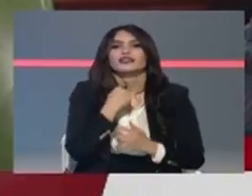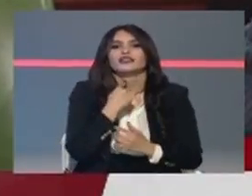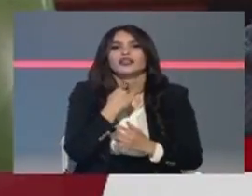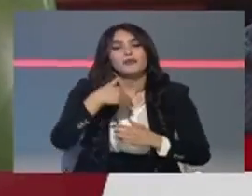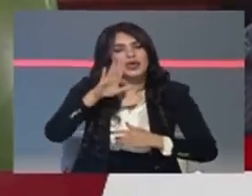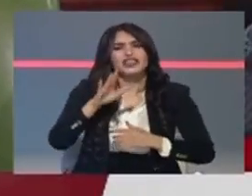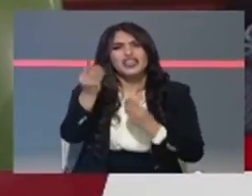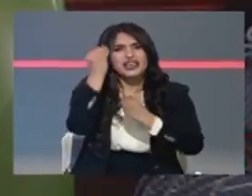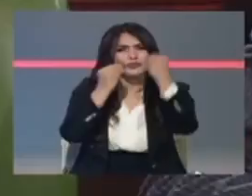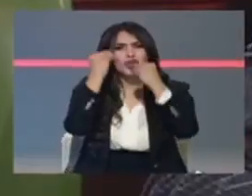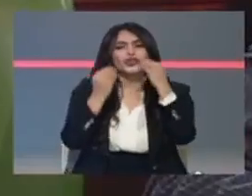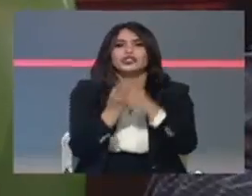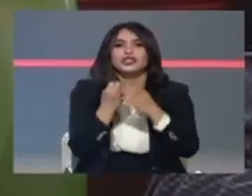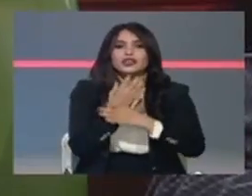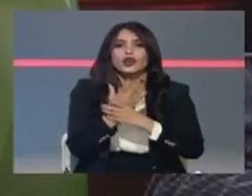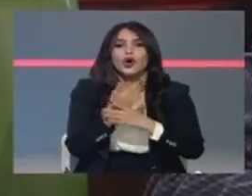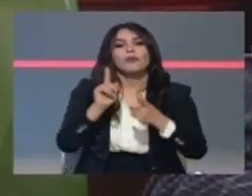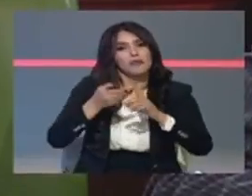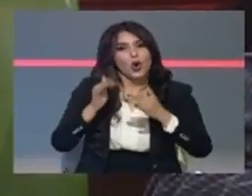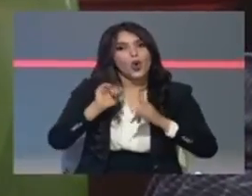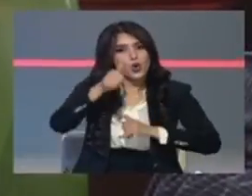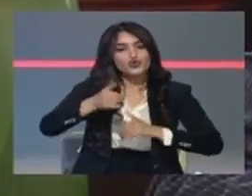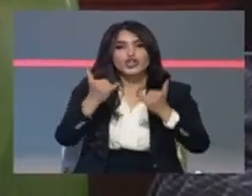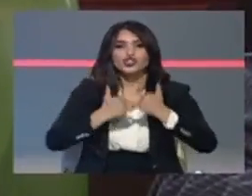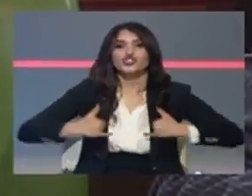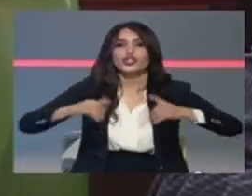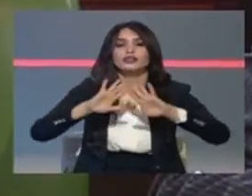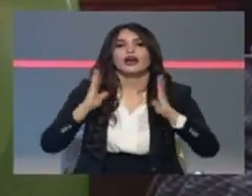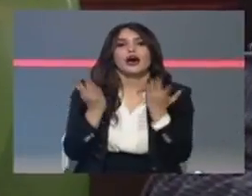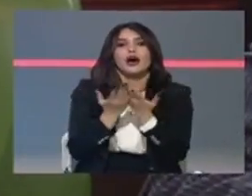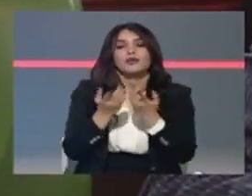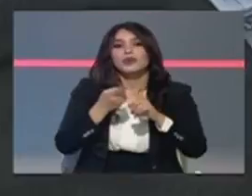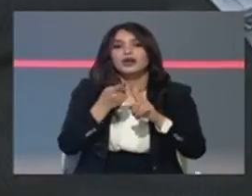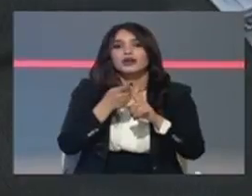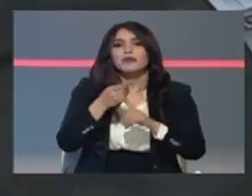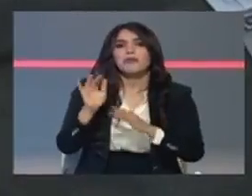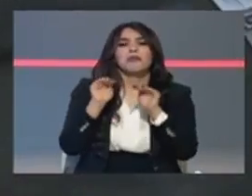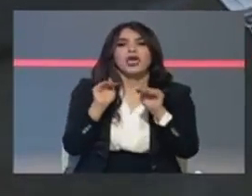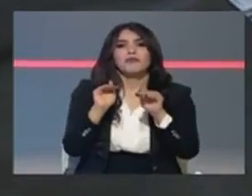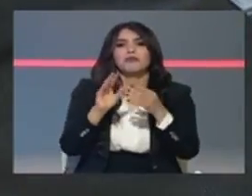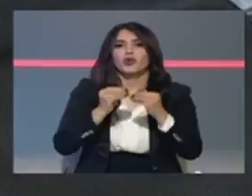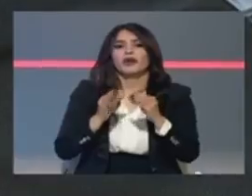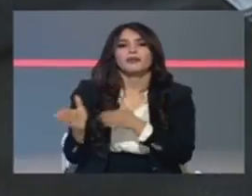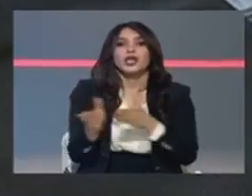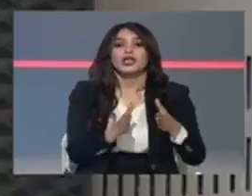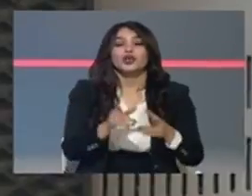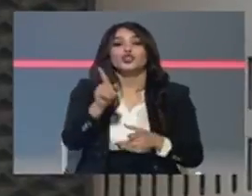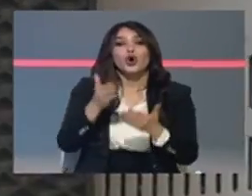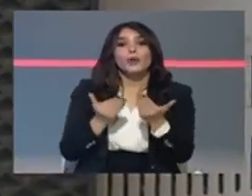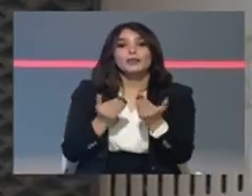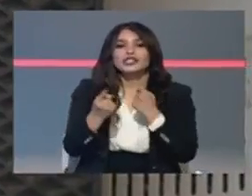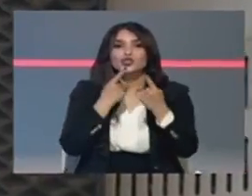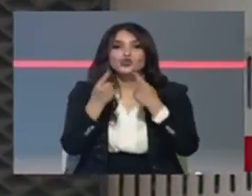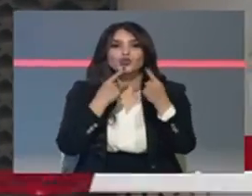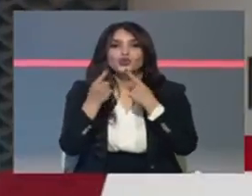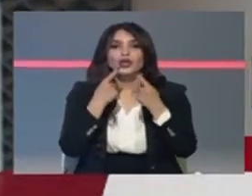غدوة باش إذا كانت قررت غدوة باش تصير جلسة عامة، لا سبيل إليه إن باش الناس ونفس الطريقة. وكان من المنتظر أن تناقش الجلسة